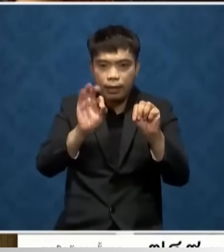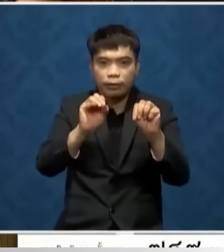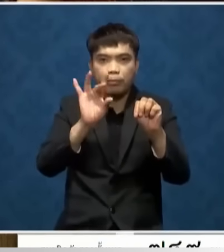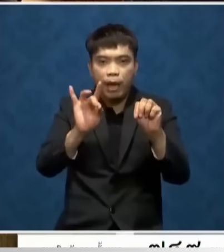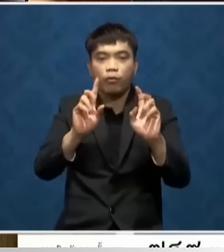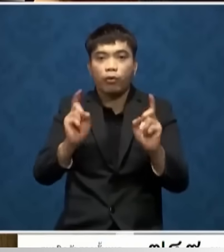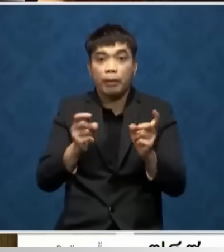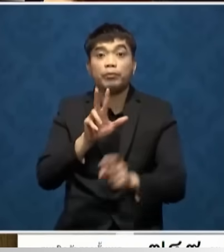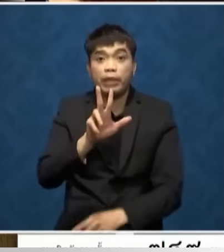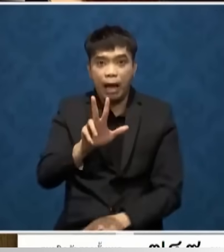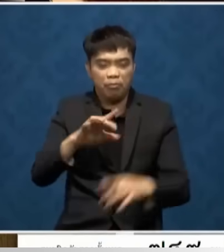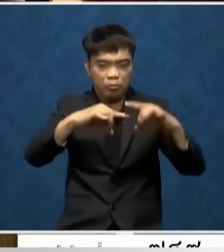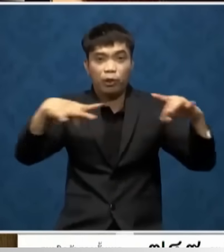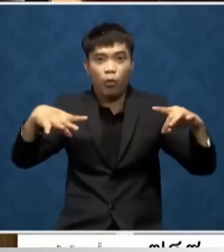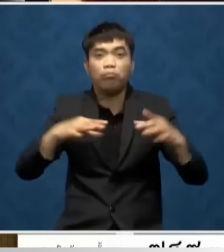เมื่อเป็นเช่นนี้ครับ